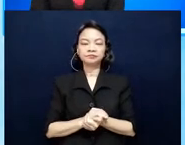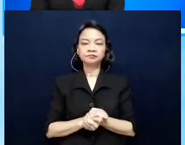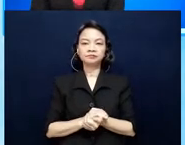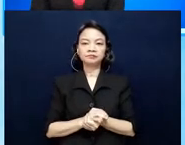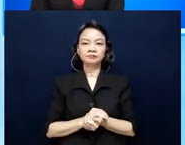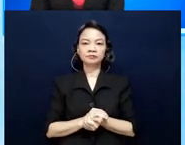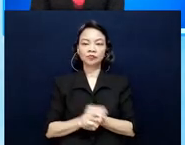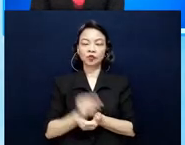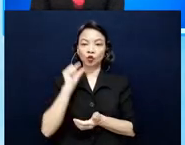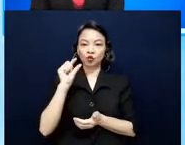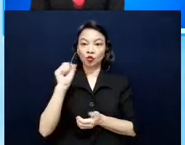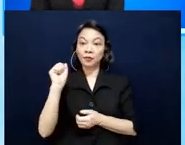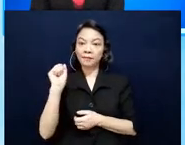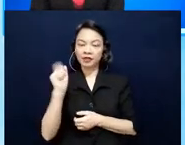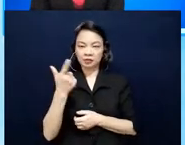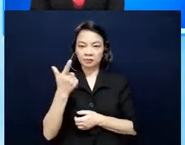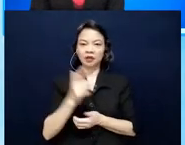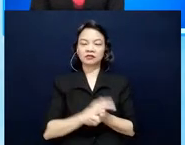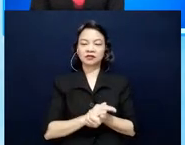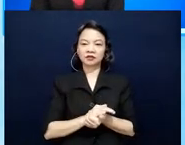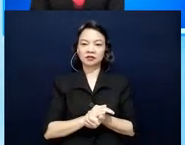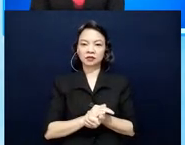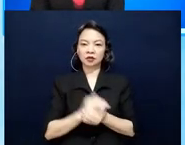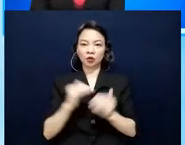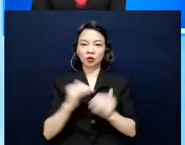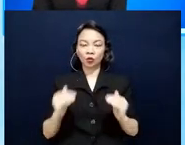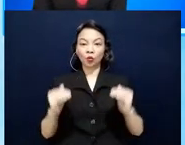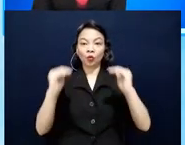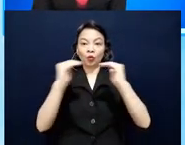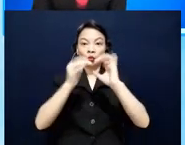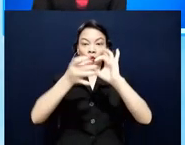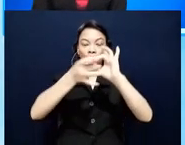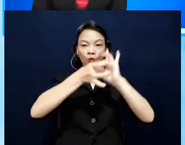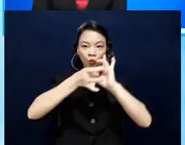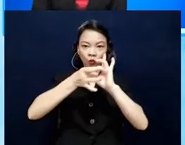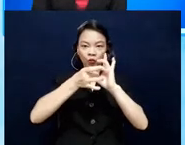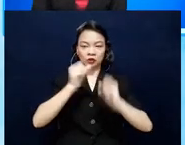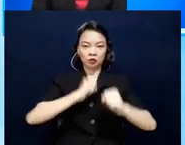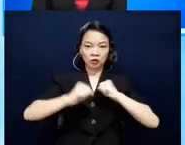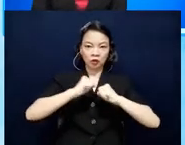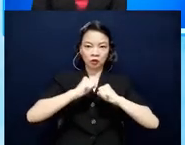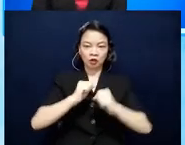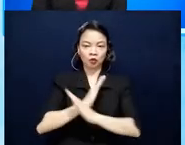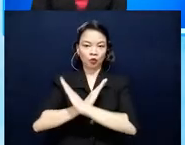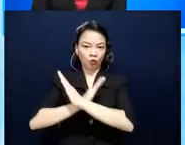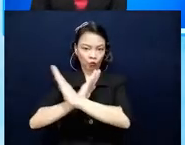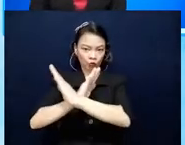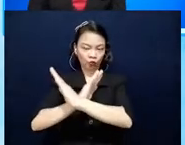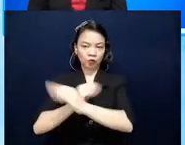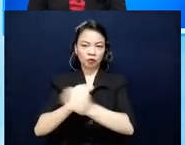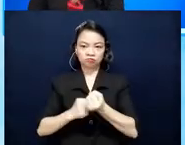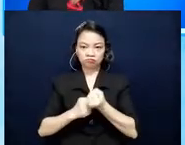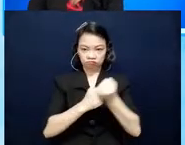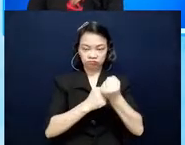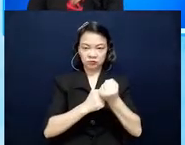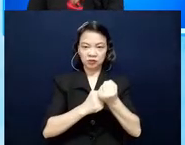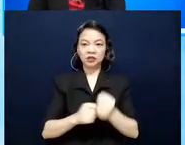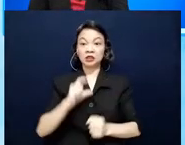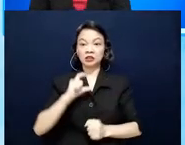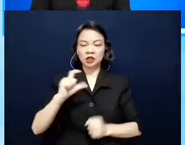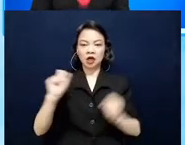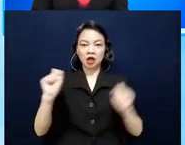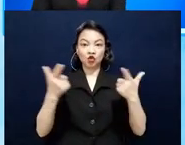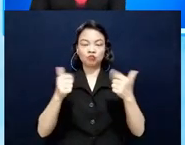untuk mempercepat dan mensinergikan tindakan upaya promotif, preventif, gaya hidup sehat,